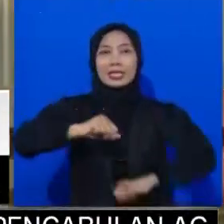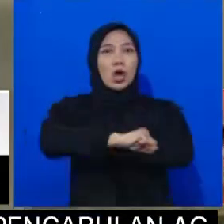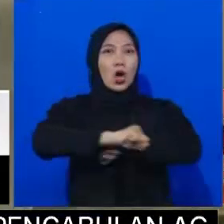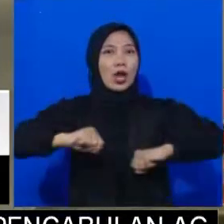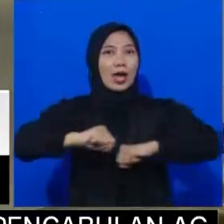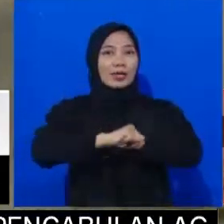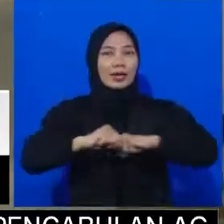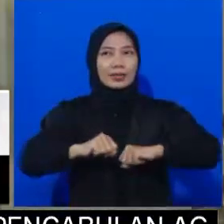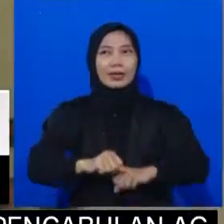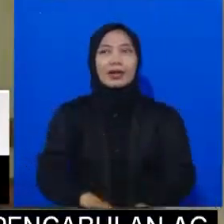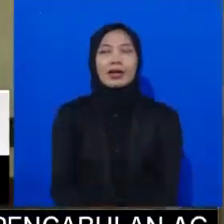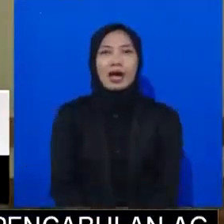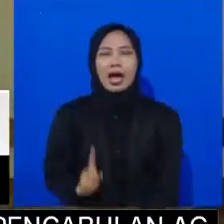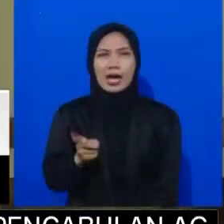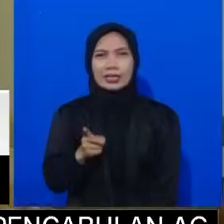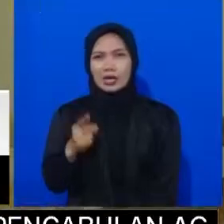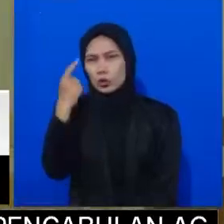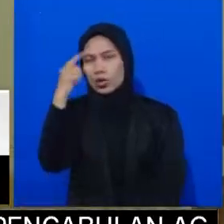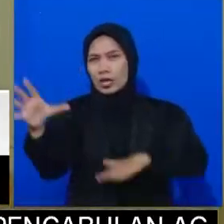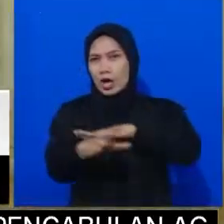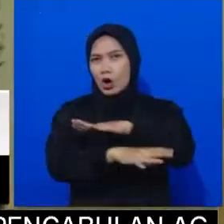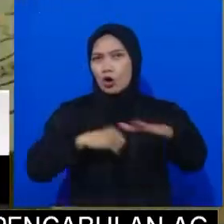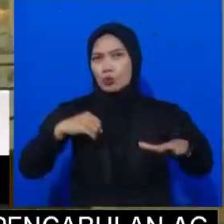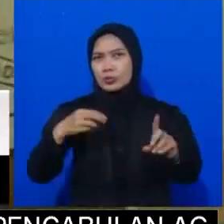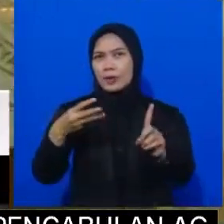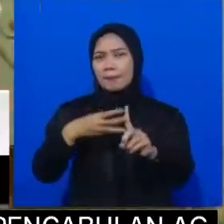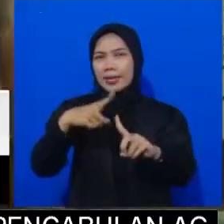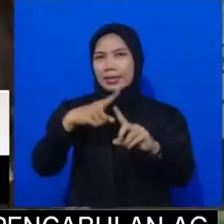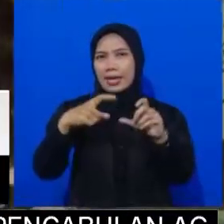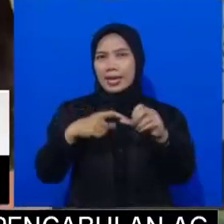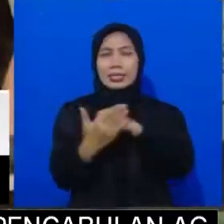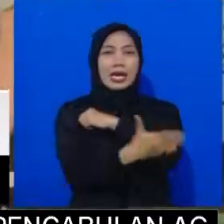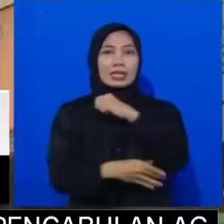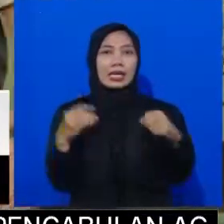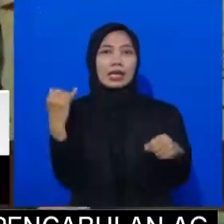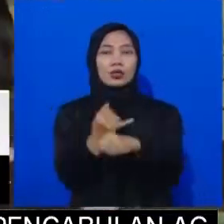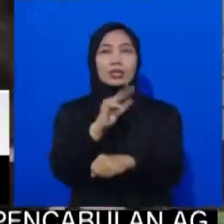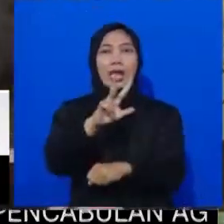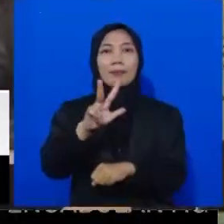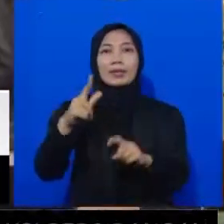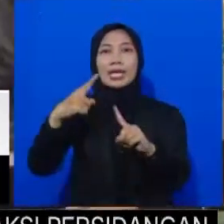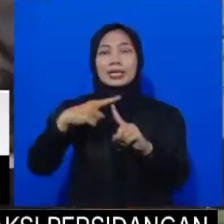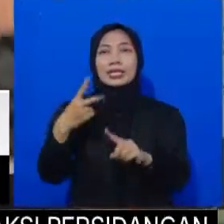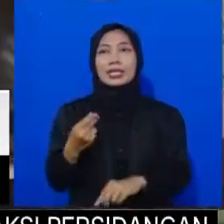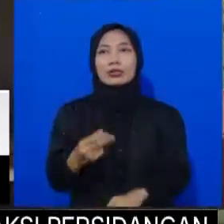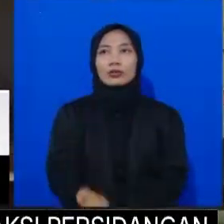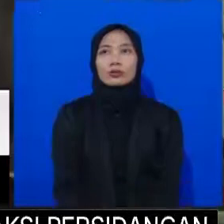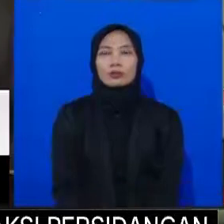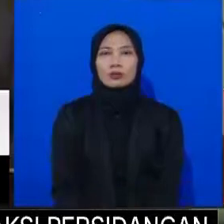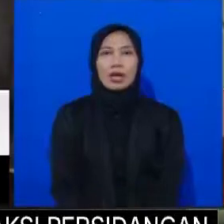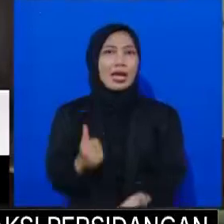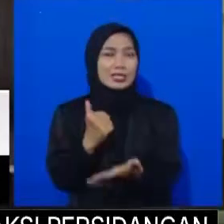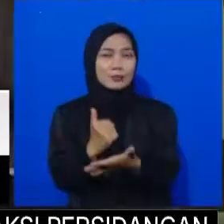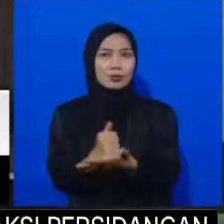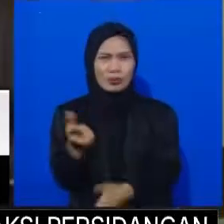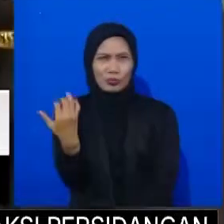dengan kasus korupsi proyek BTS yang merugikan negara 8 triliun rupiah. Dito yang belum lama menjabat Menteri